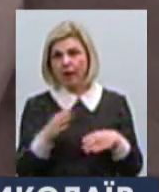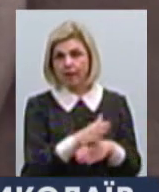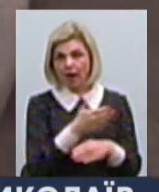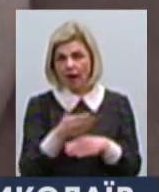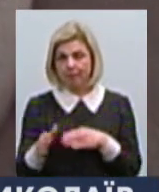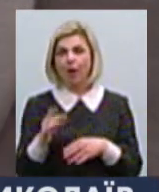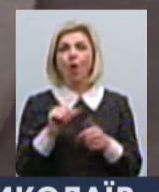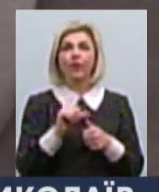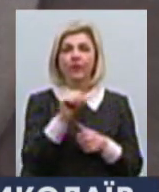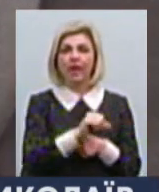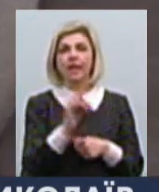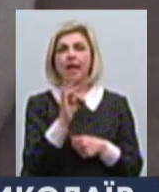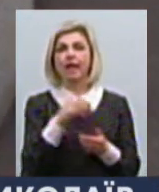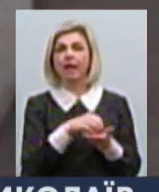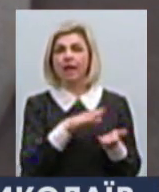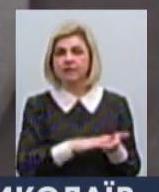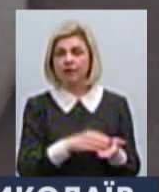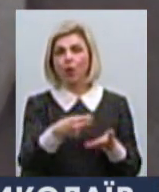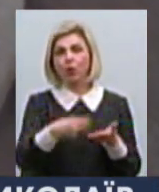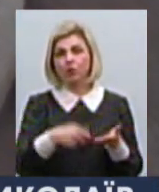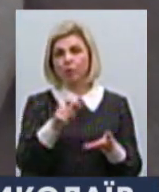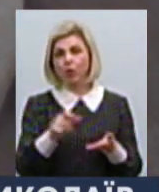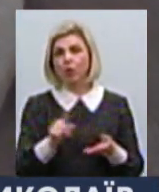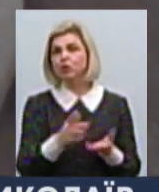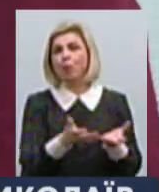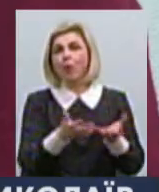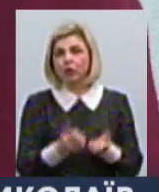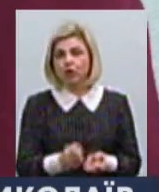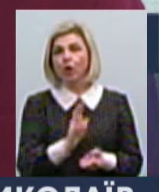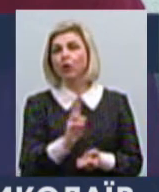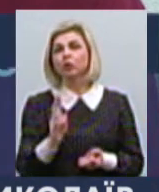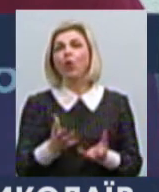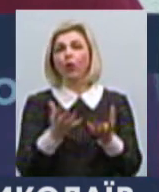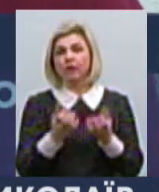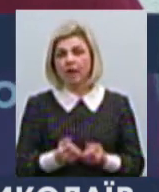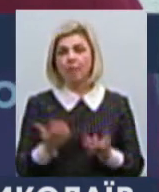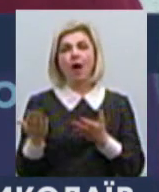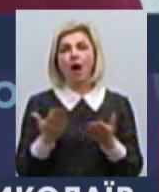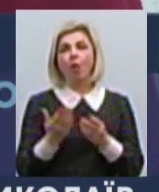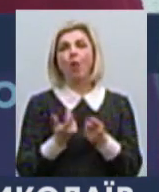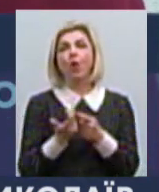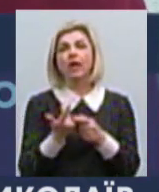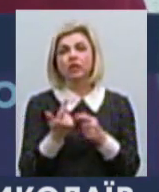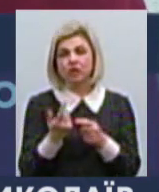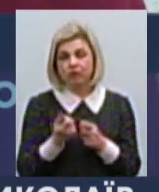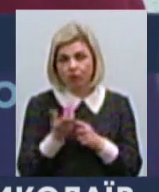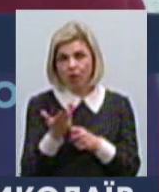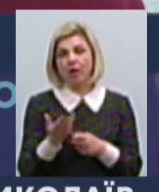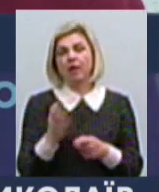окремі реєстри, розписуються люди, що вони отримують, хто отримує, в якій кількості.